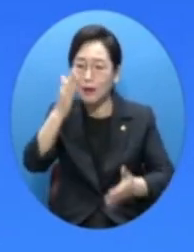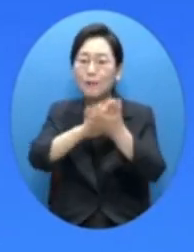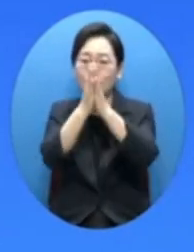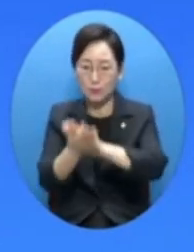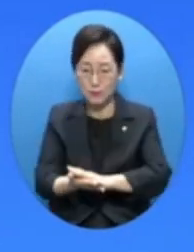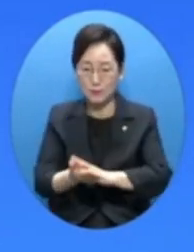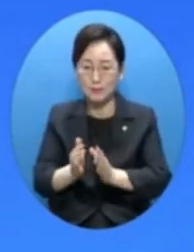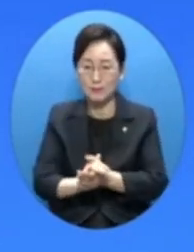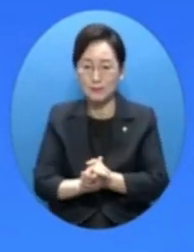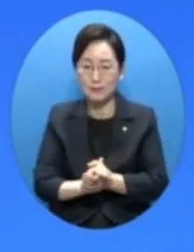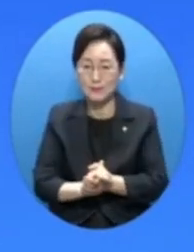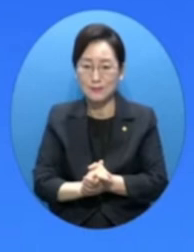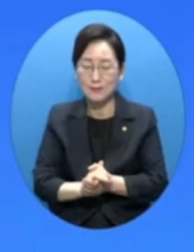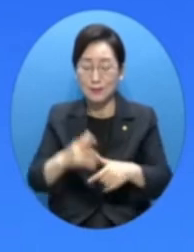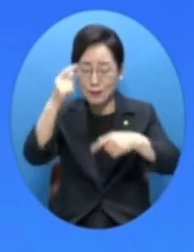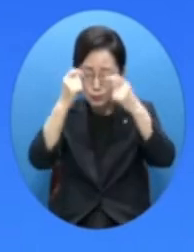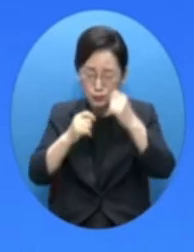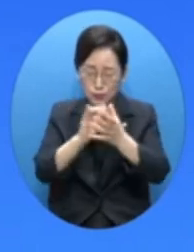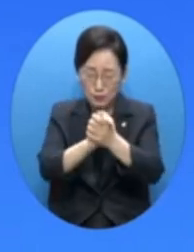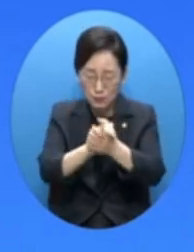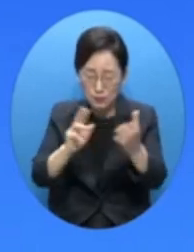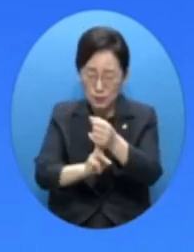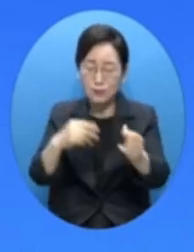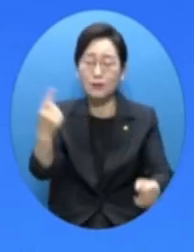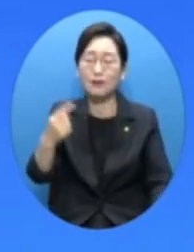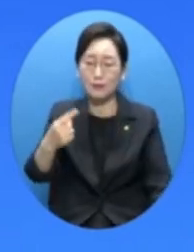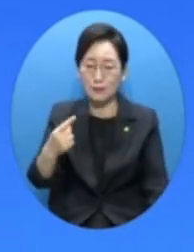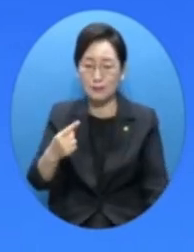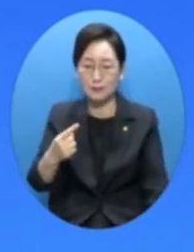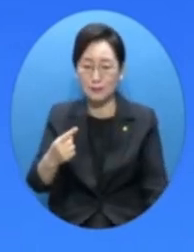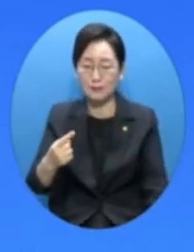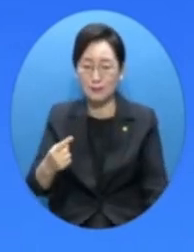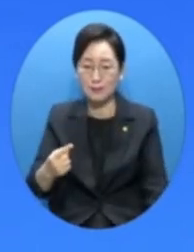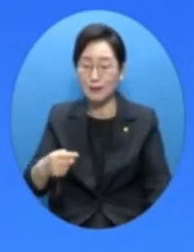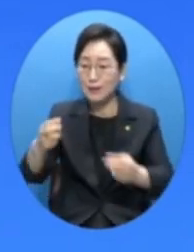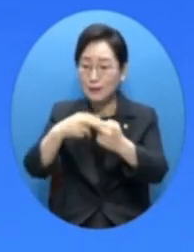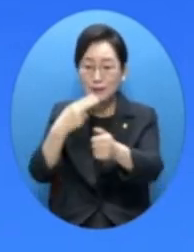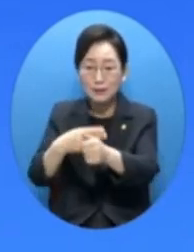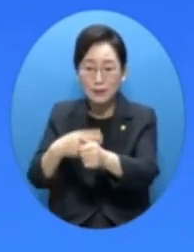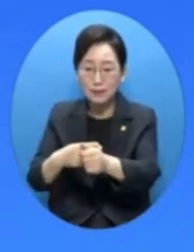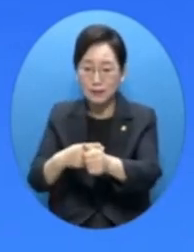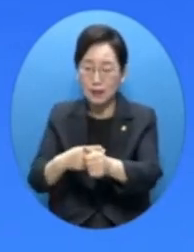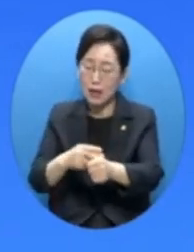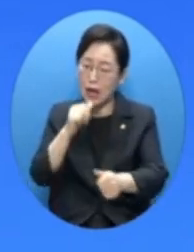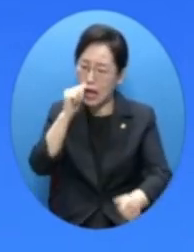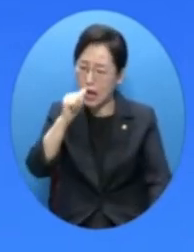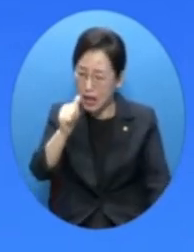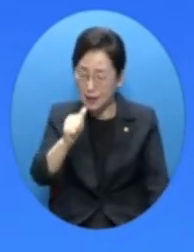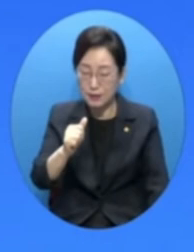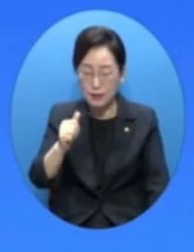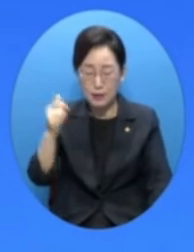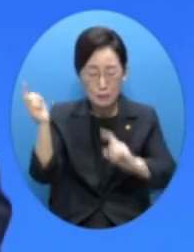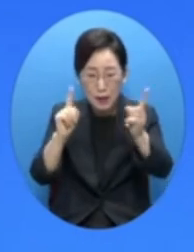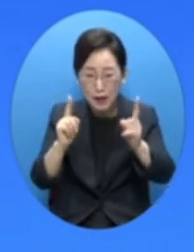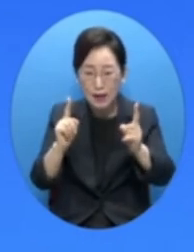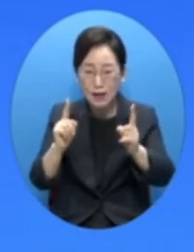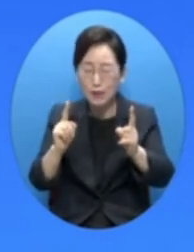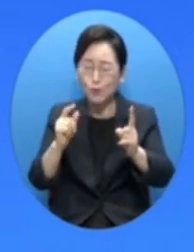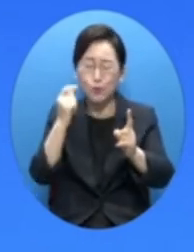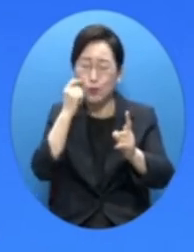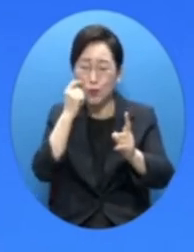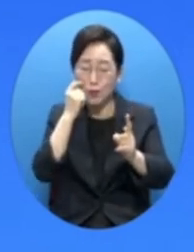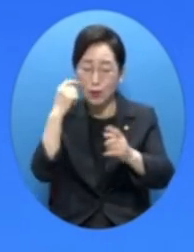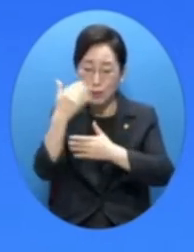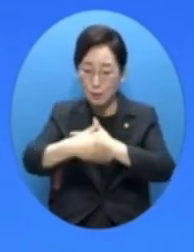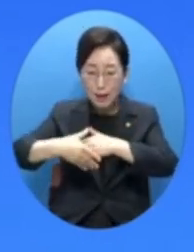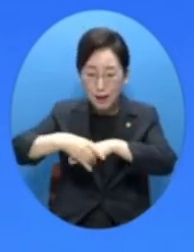것입니다. 눈물로 기도할 기적은 일어나는 것입니다. 의사는 절대 깨어나지 못한다고 하고 깨어나도 온몸이